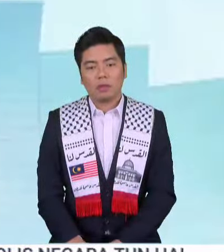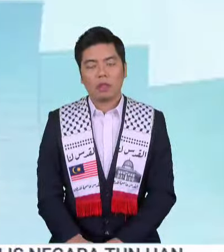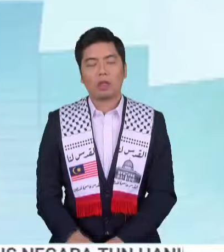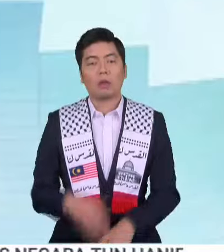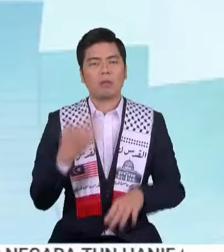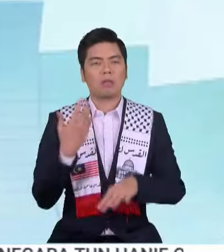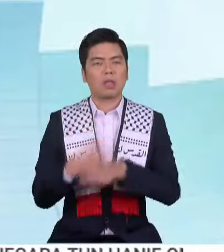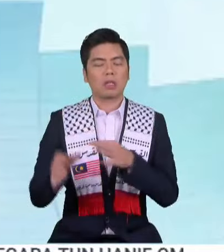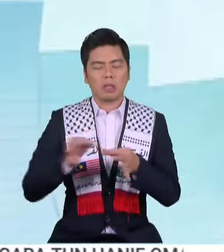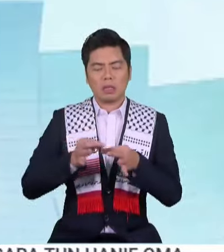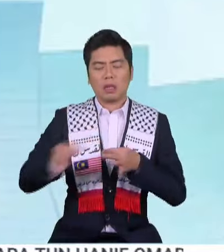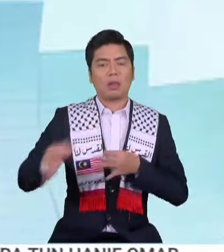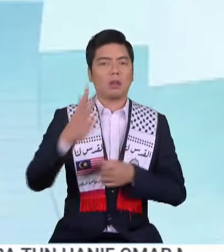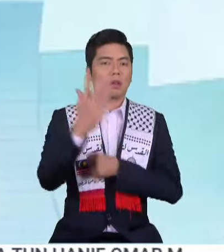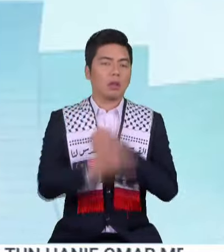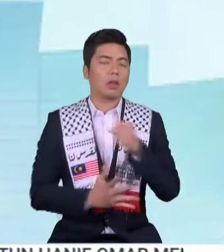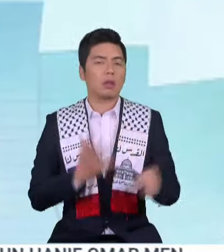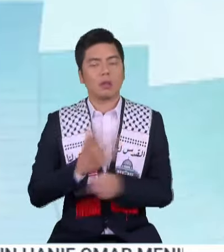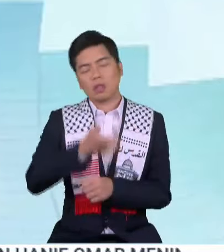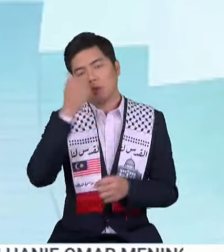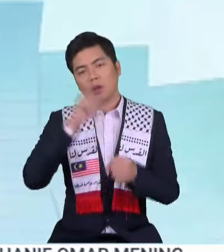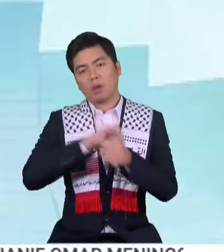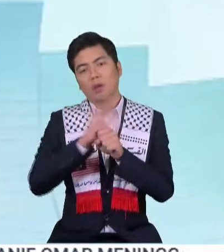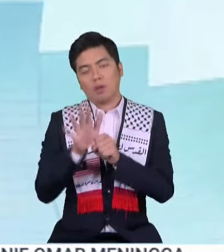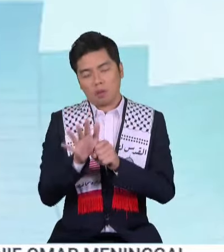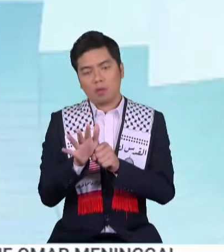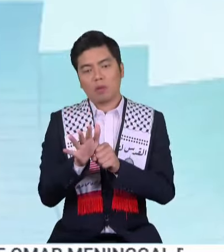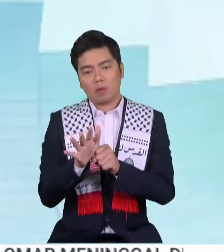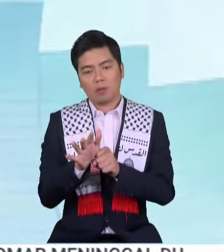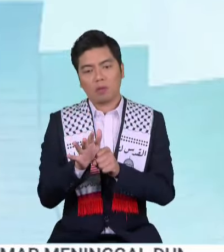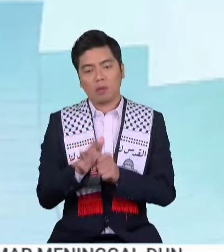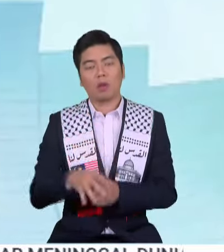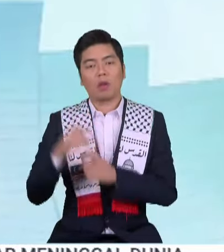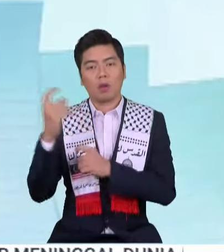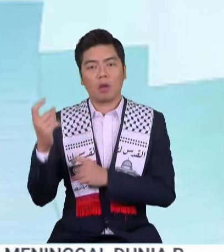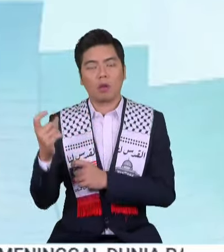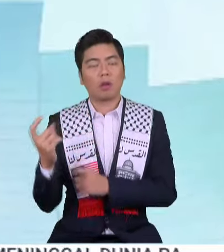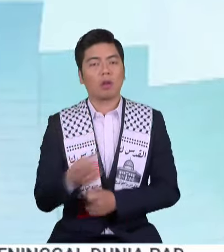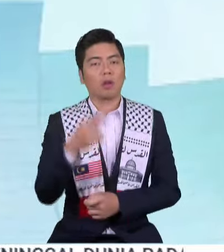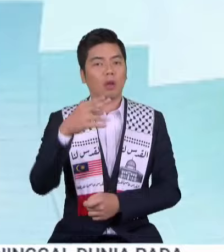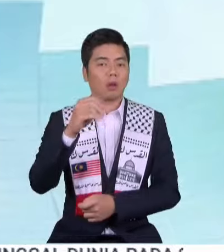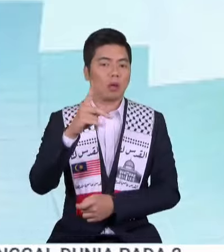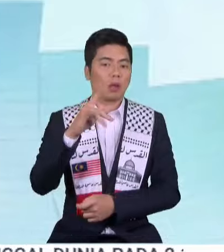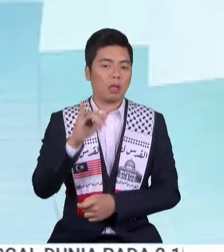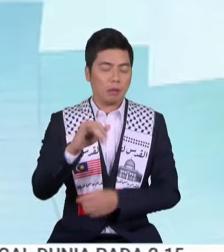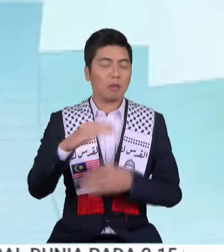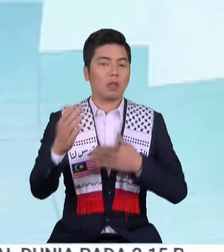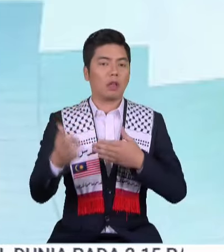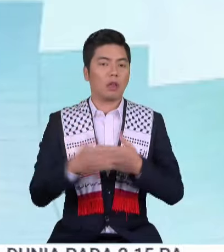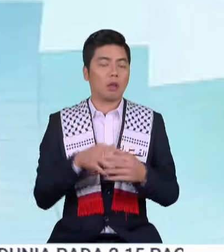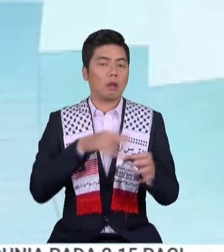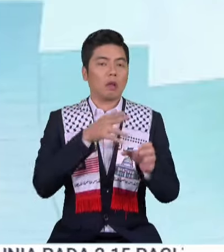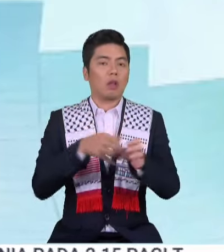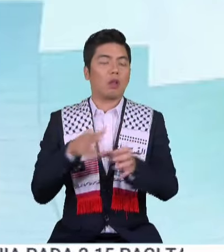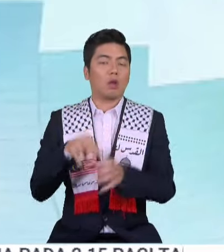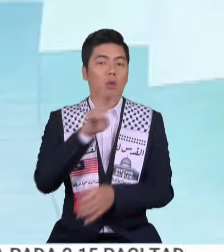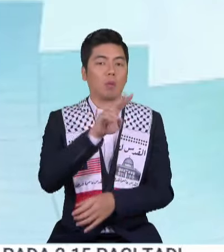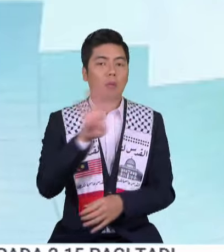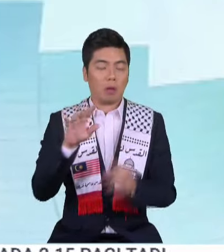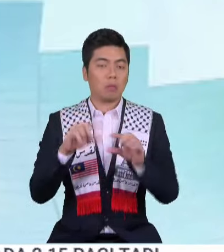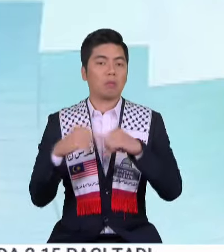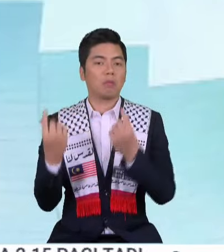Selepas tertunda 5 tahun akibat COVID-19, Liga Hoki TNB QNET kembali dengan penyertaan 24